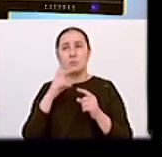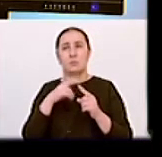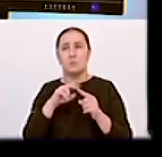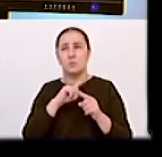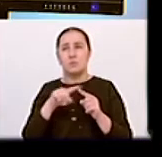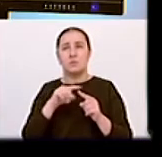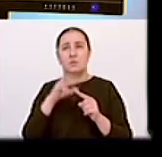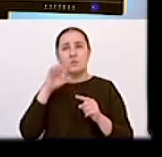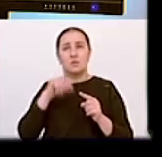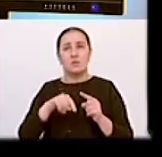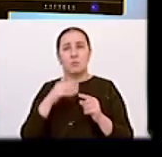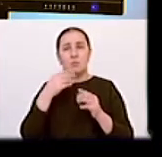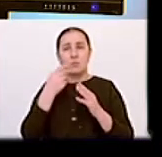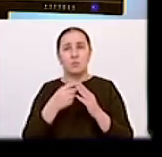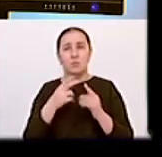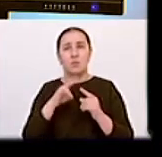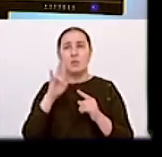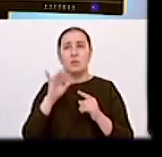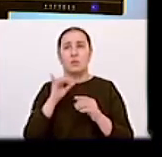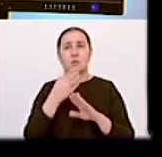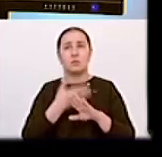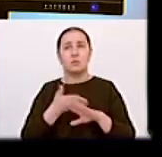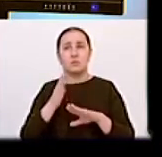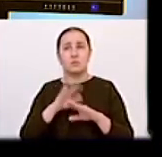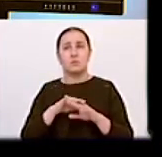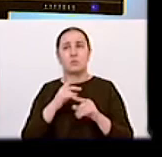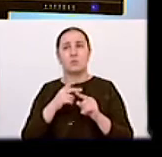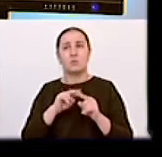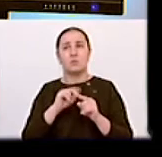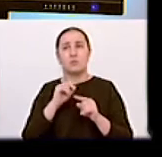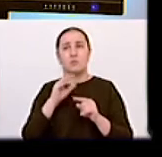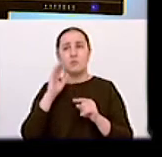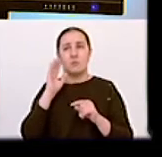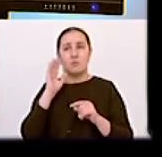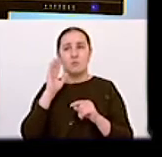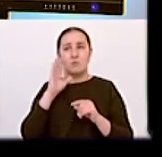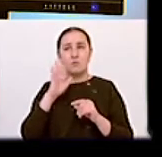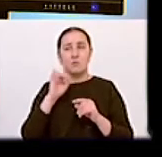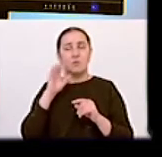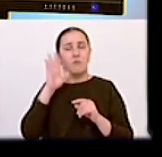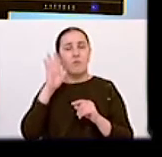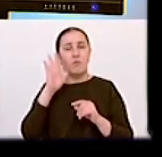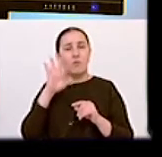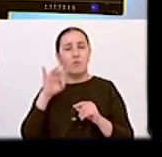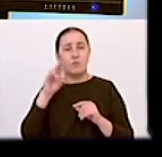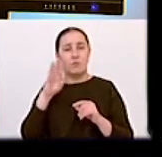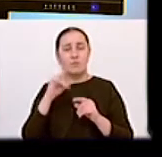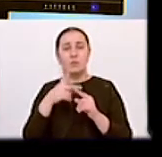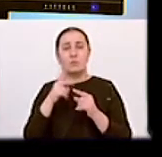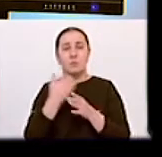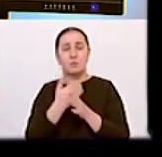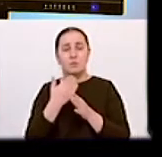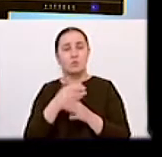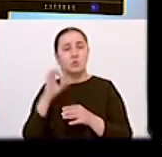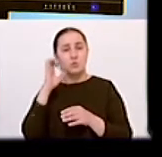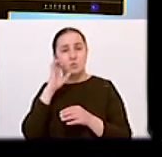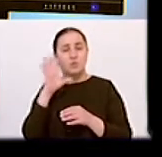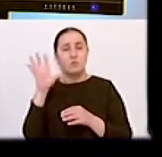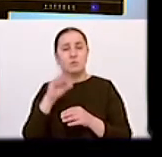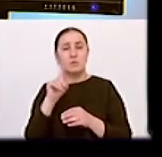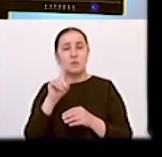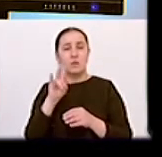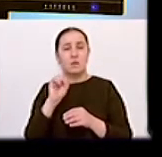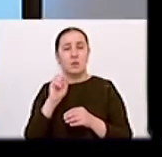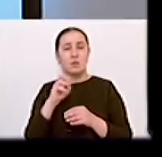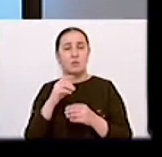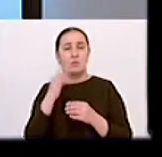визга падающей муму, ни тяжелого всплеска воды. Выразительное чтение помогает услышать все знаки